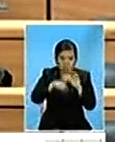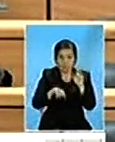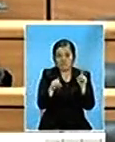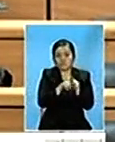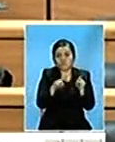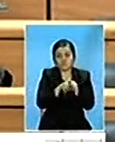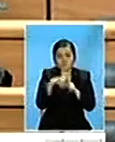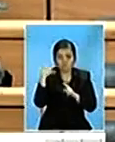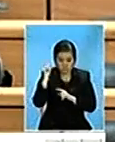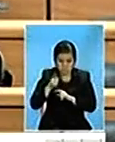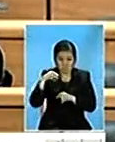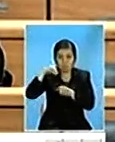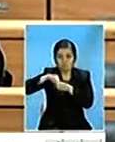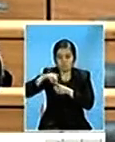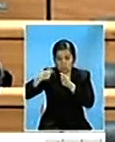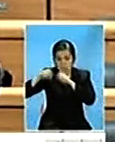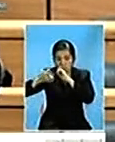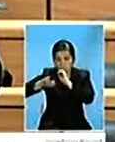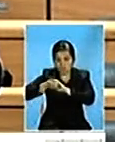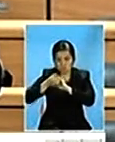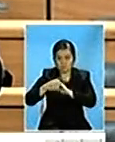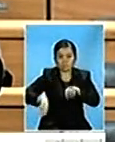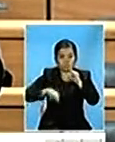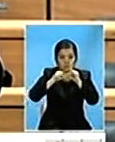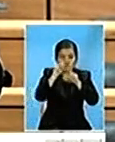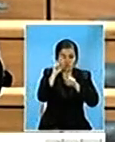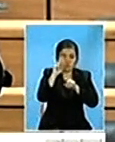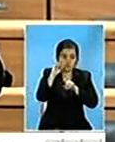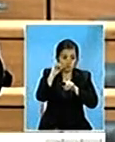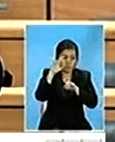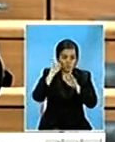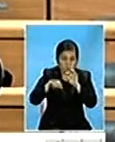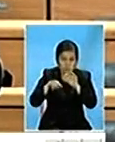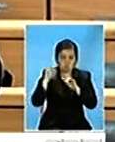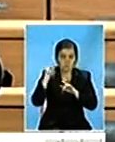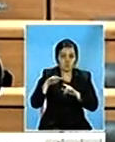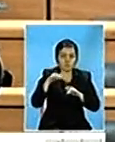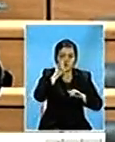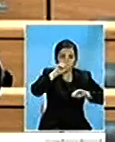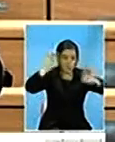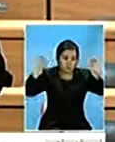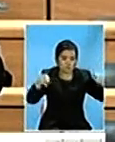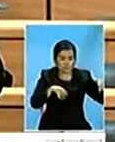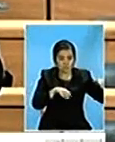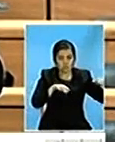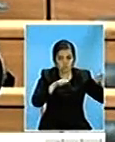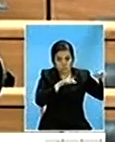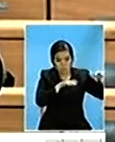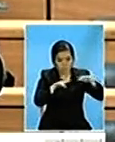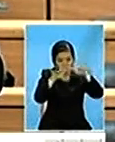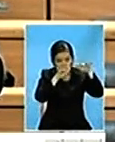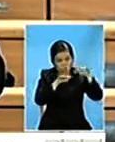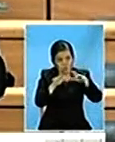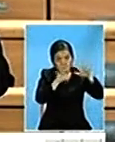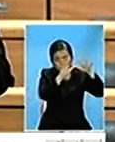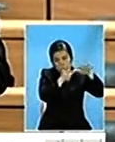อควนขี้เสียนมีนกอพยพมาจากตอนเหนือของประเทศไทยจากไซบีเรียเนี่ยทุกฤดูหนาวที่หนาว